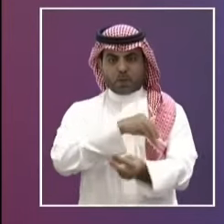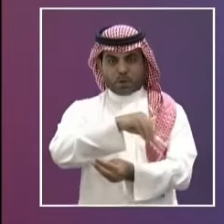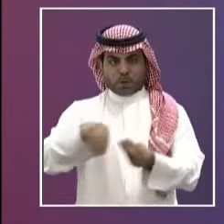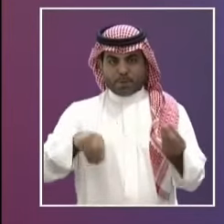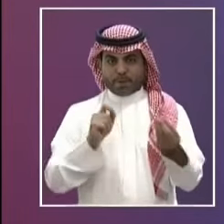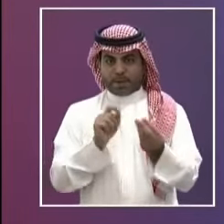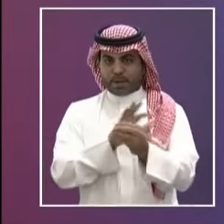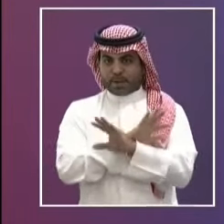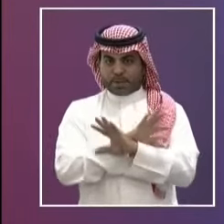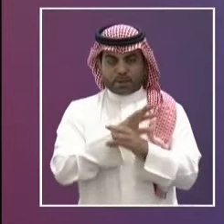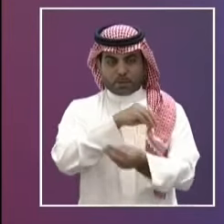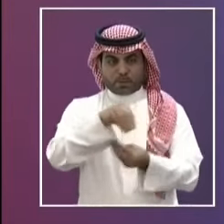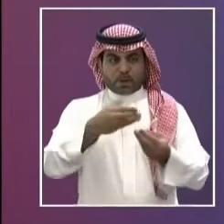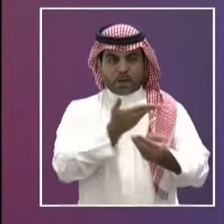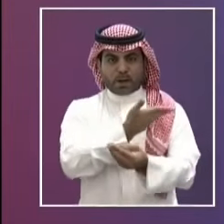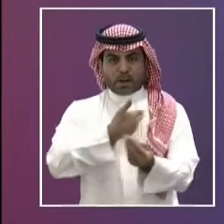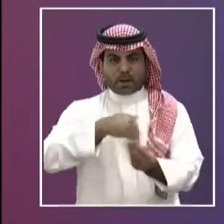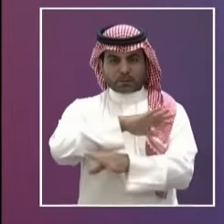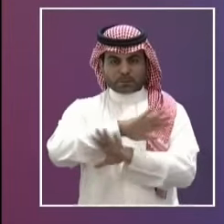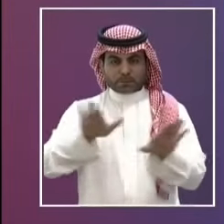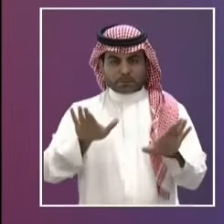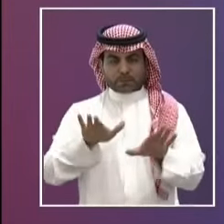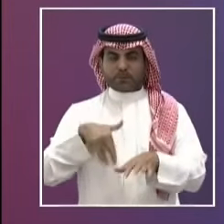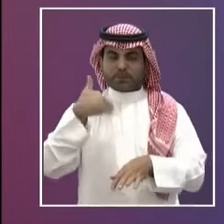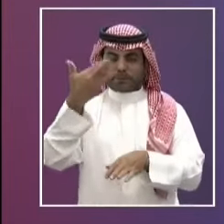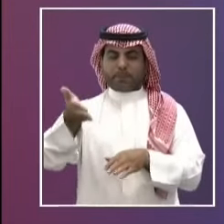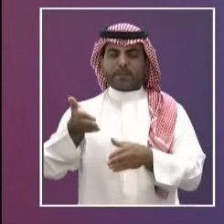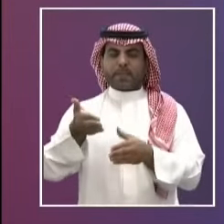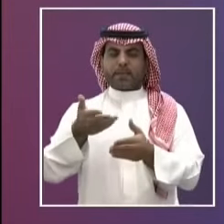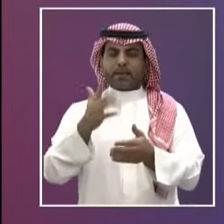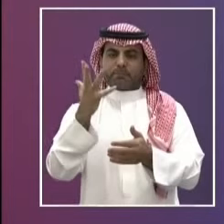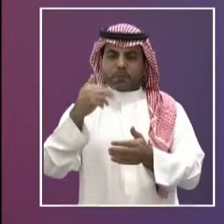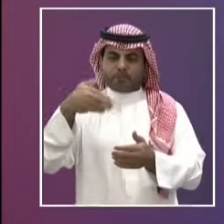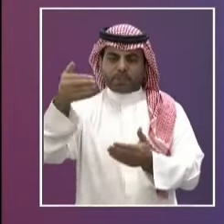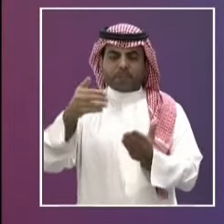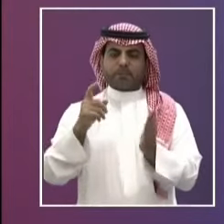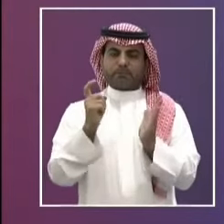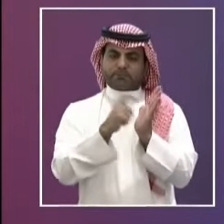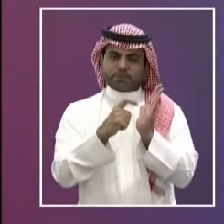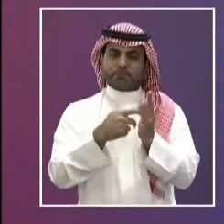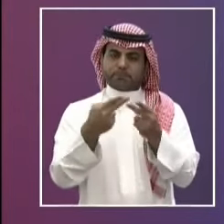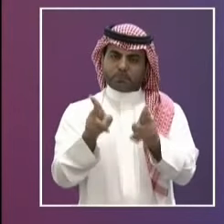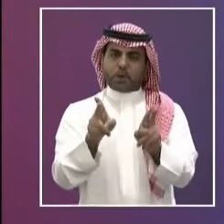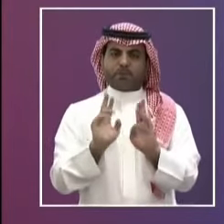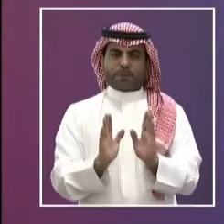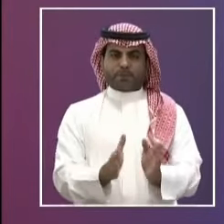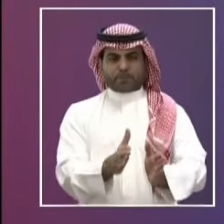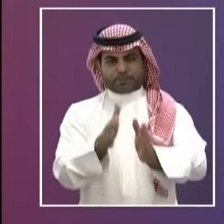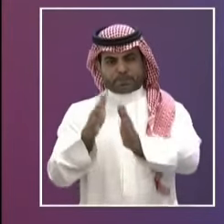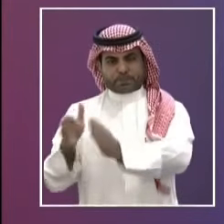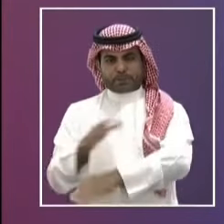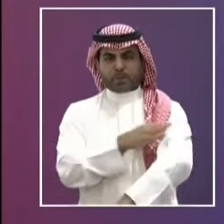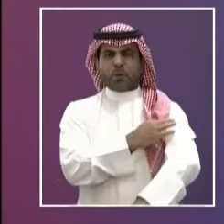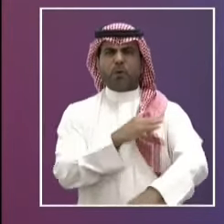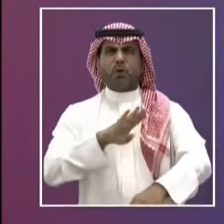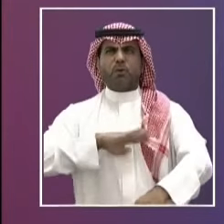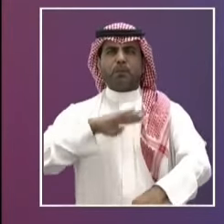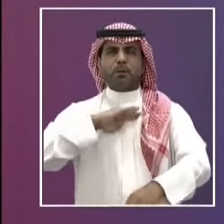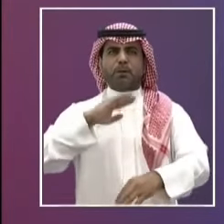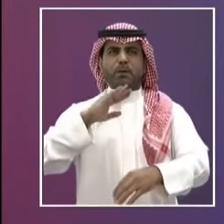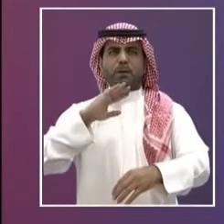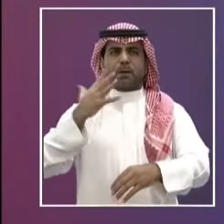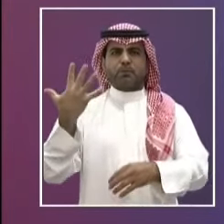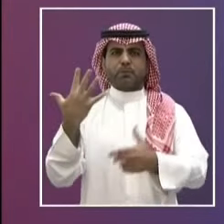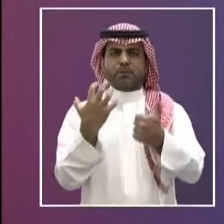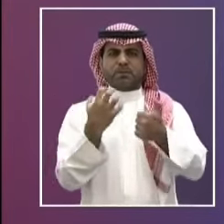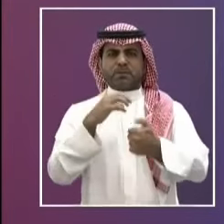الأولى بإمكانك التقديم إذا في إمكانية تحصل على تصريح آخر. بالنسبة للفئات العمرية اللي هي فوق 65، طبعا